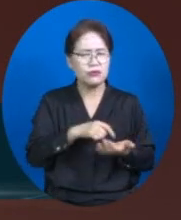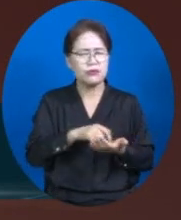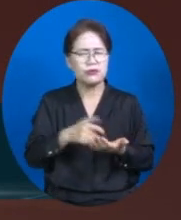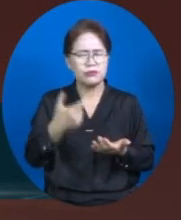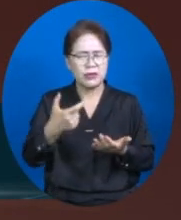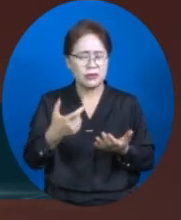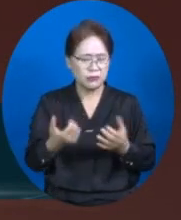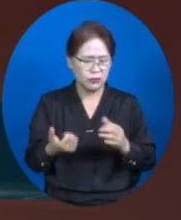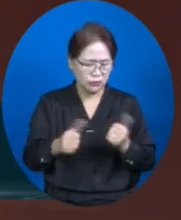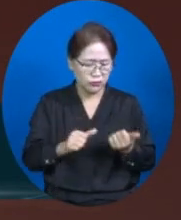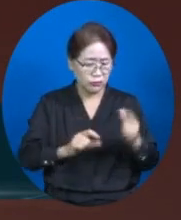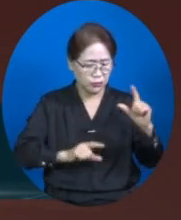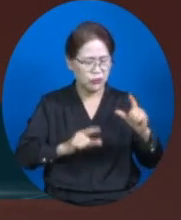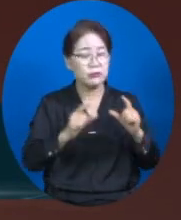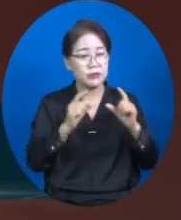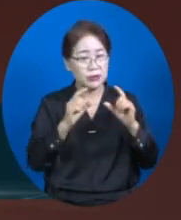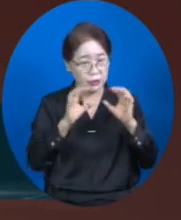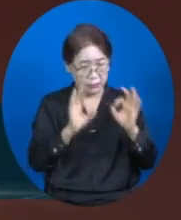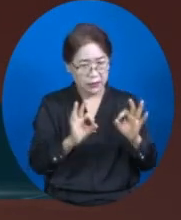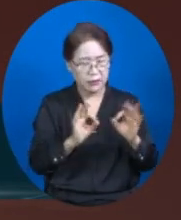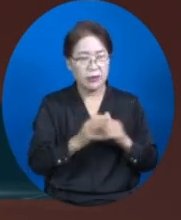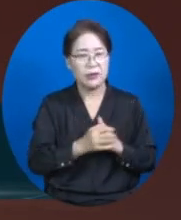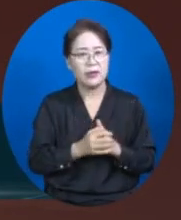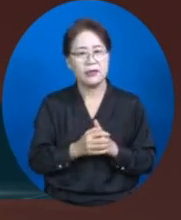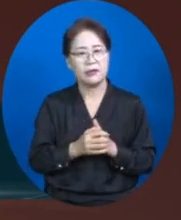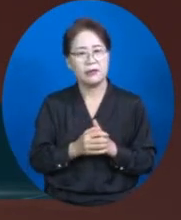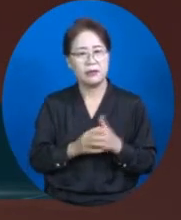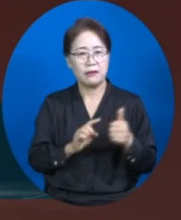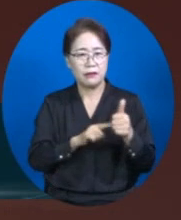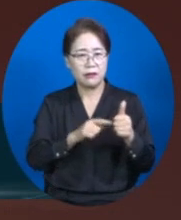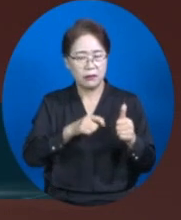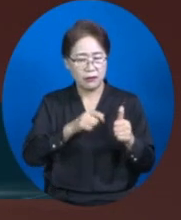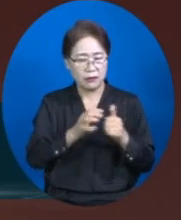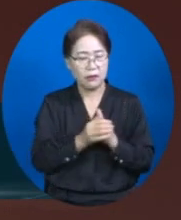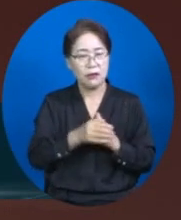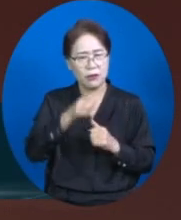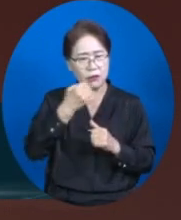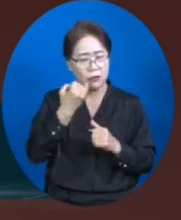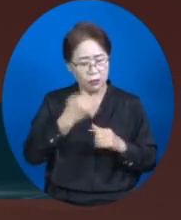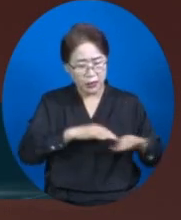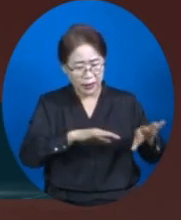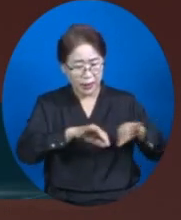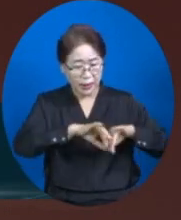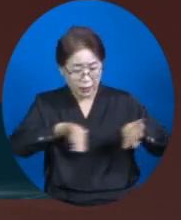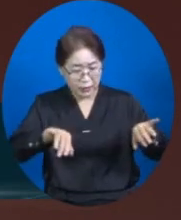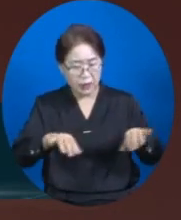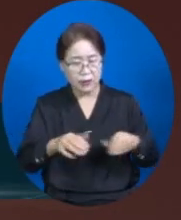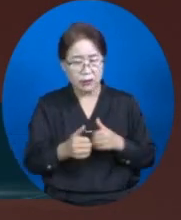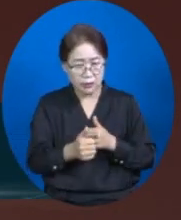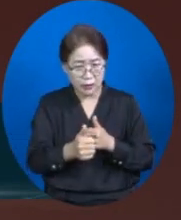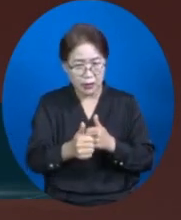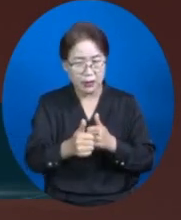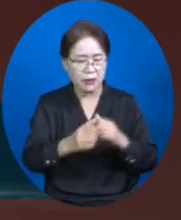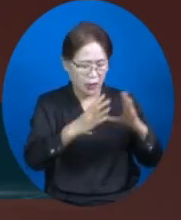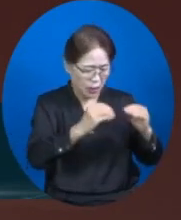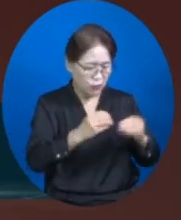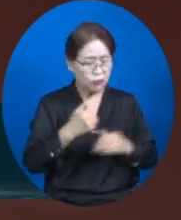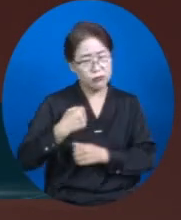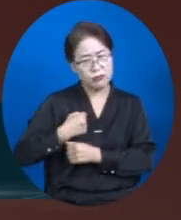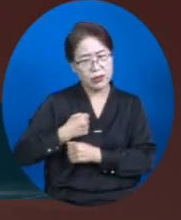목도를 한 사람이에요 여러분 그렇잖아요 모세는 홍해가 갈라졌을 때 뒤따라오는 애굽의 군대가